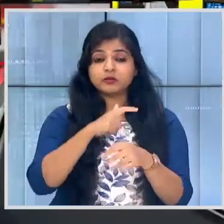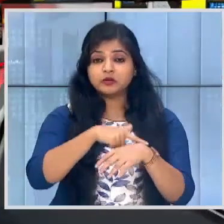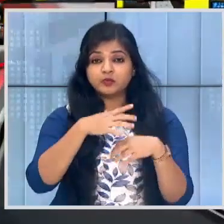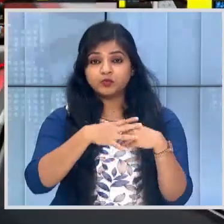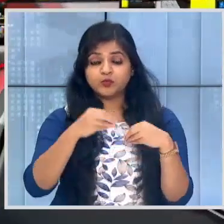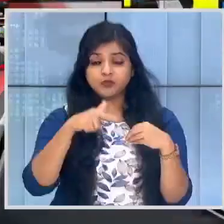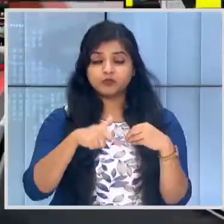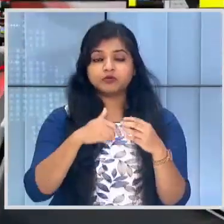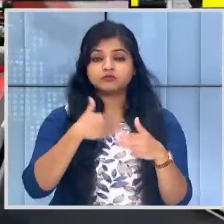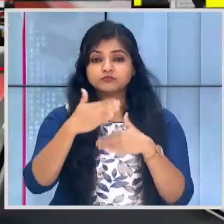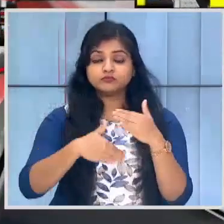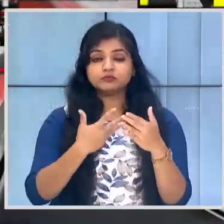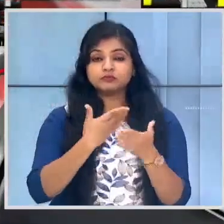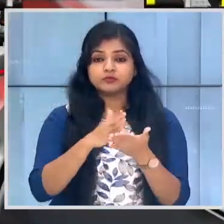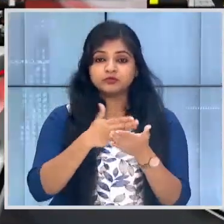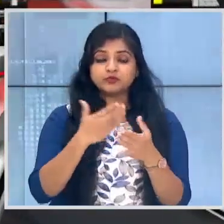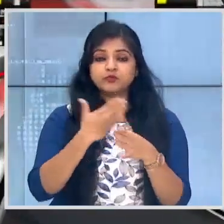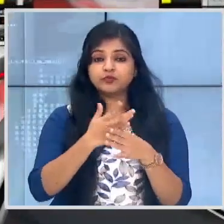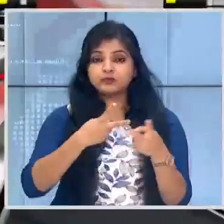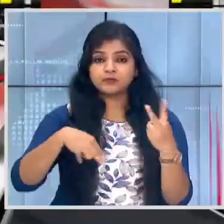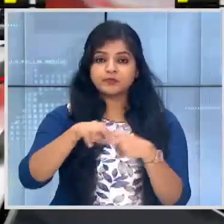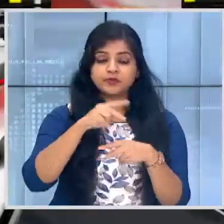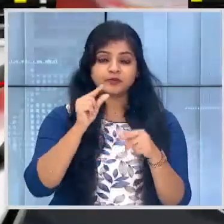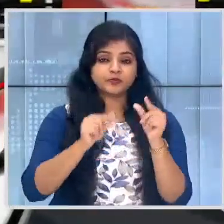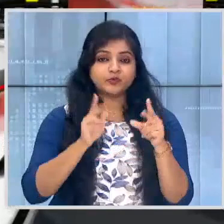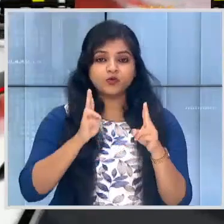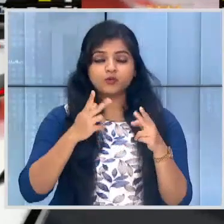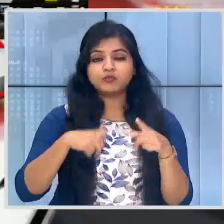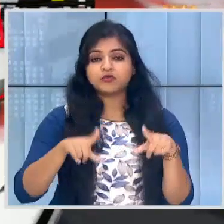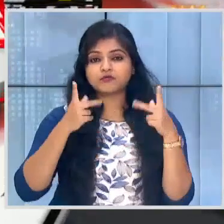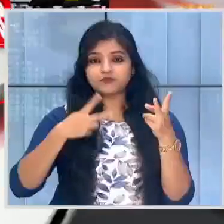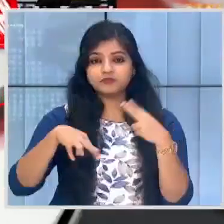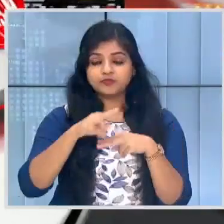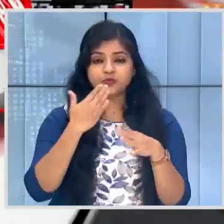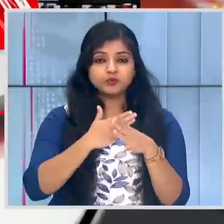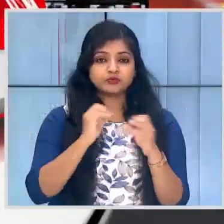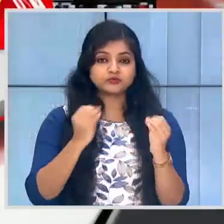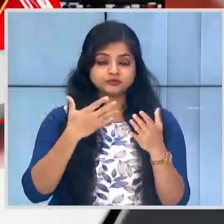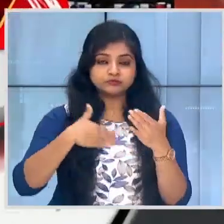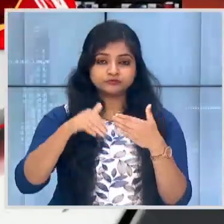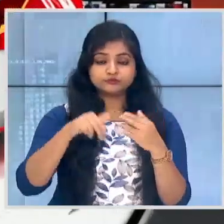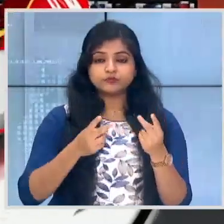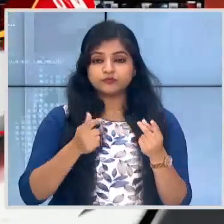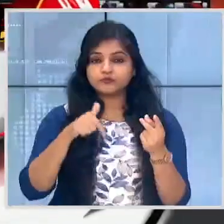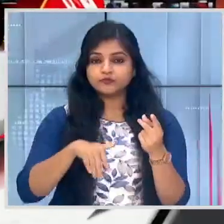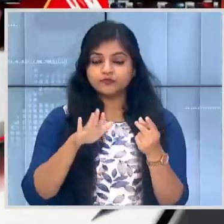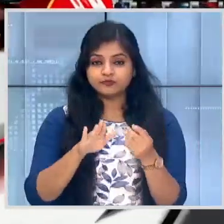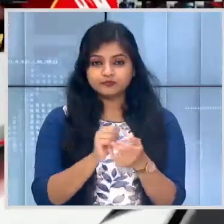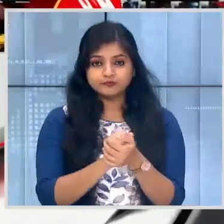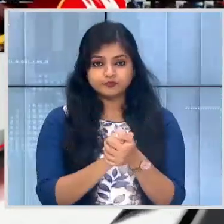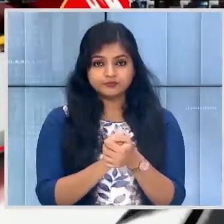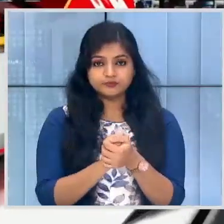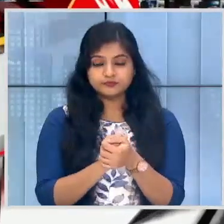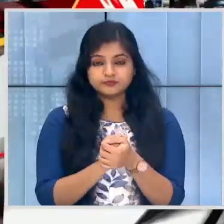സമയമെടുത്തു തന്നെ വേണം ഇനി മറ്റുള്ള കാര്യങ്ങൾ, ജനജീവിതം സാധാരണ നിലയിലേക്കാകാൻ അതിനുള്ള പ്രവർത്തനങ്ങളെല്ലാം ധ്രുതഗതിയിൽ തന്നെ